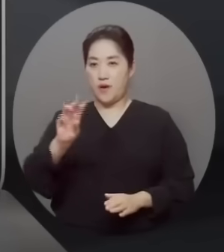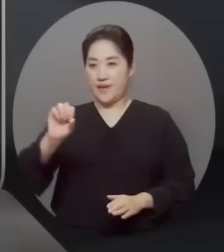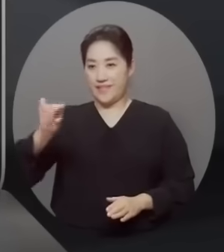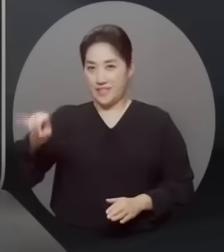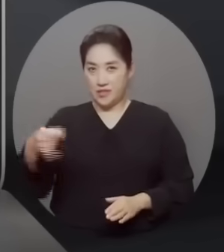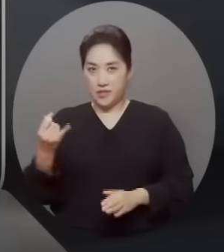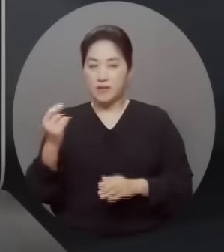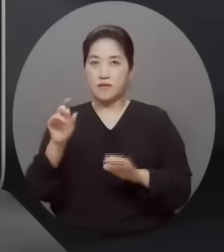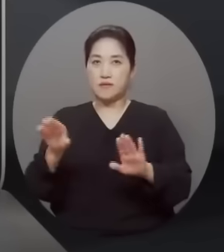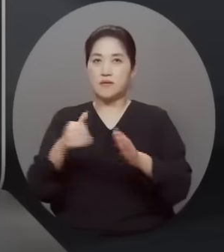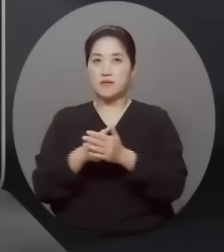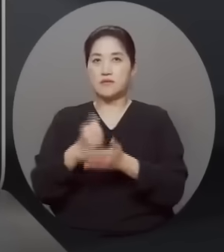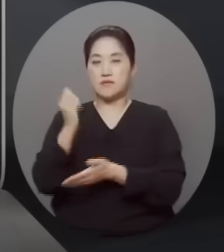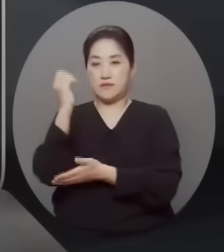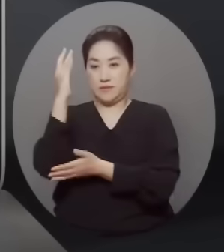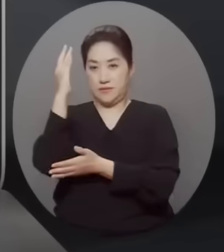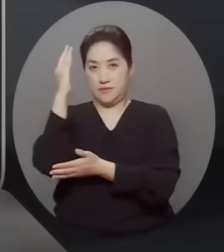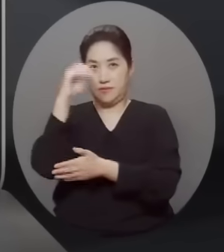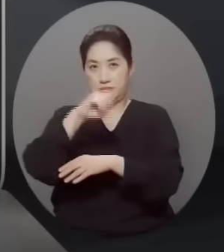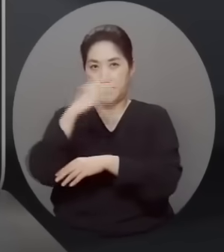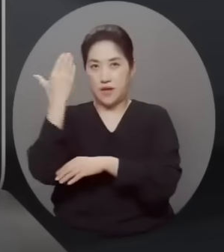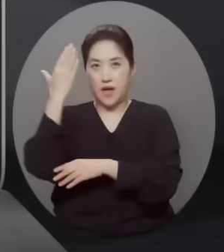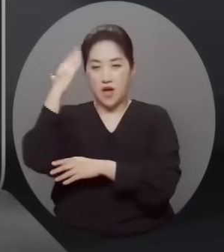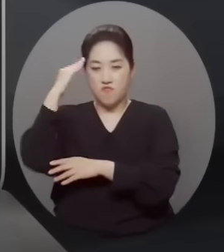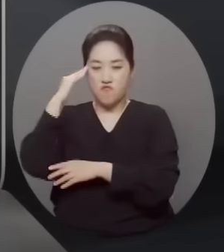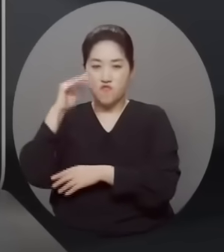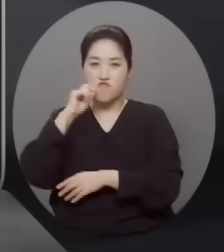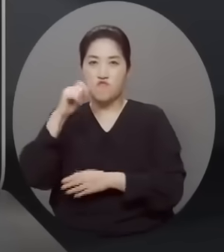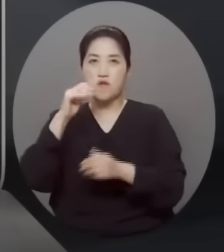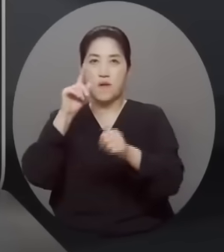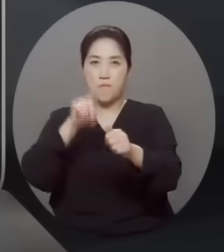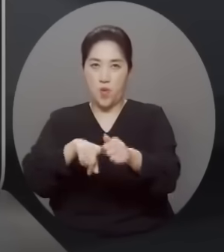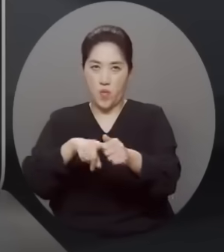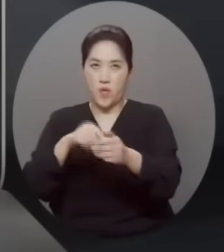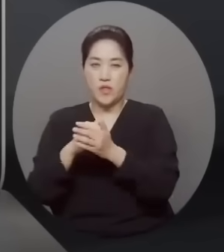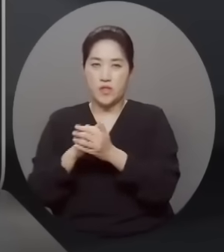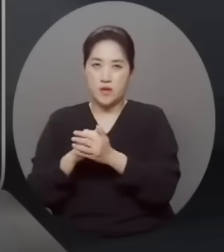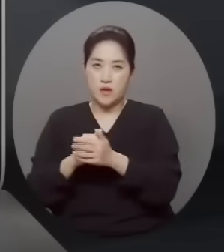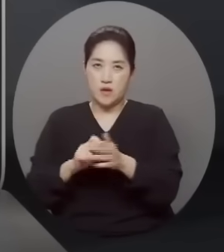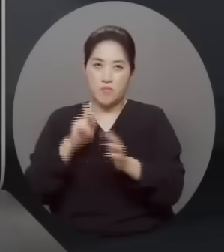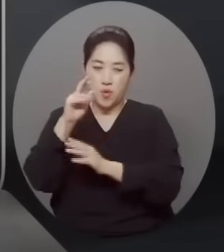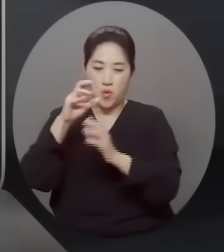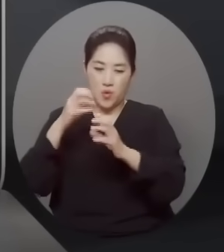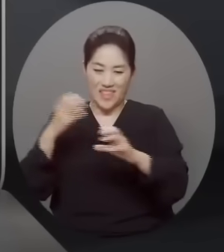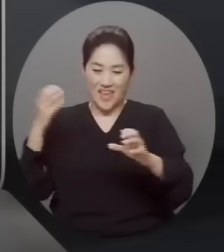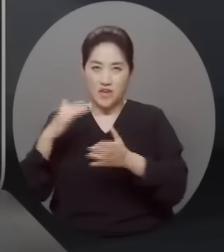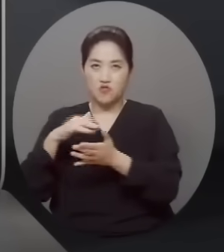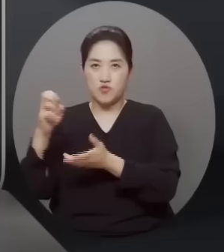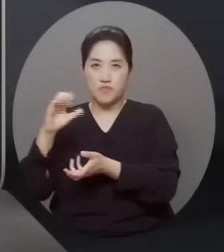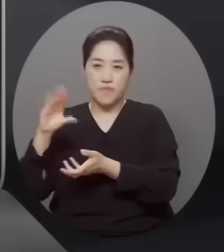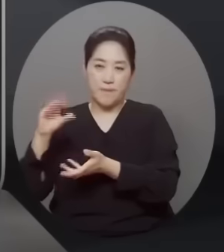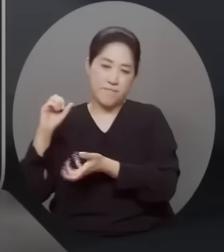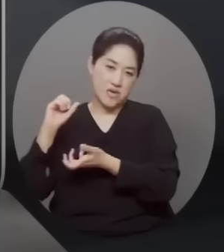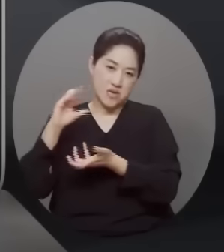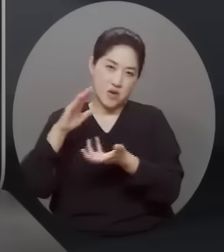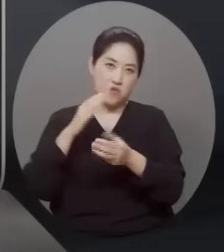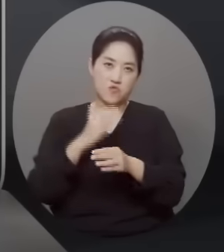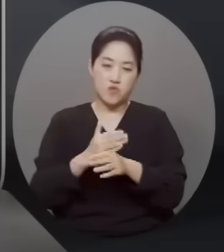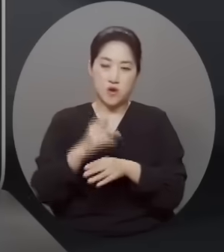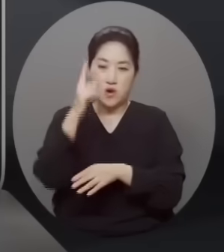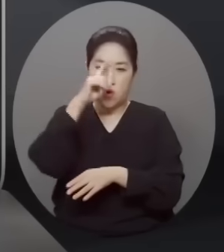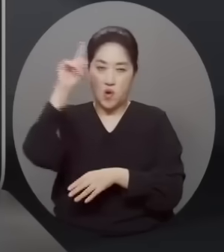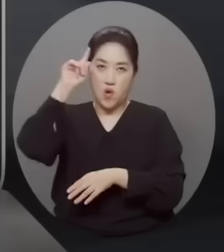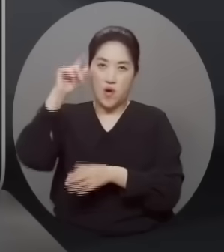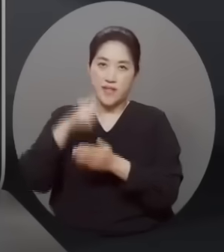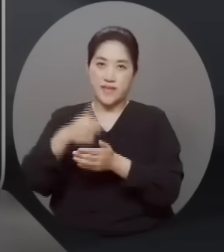기사입니다. 한국이 우크라이나로 보내기 위해 포탄 수십만 발의 이송을 진행 중이라며 이는 러시아에